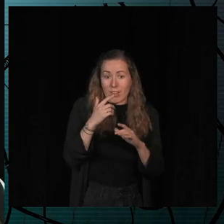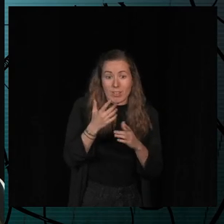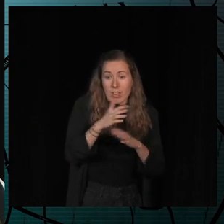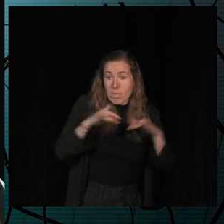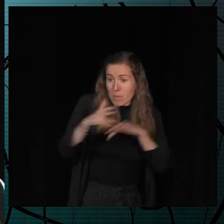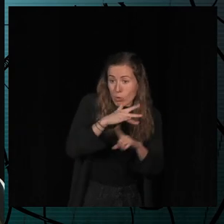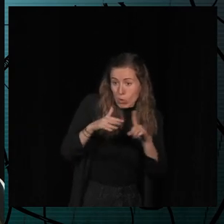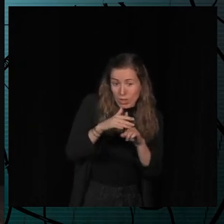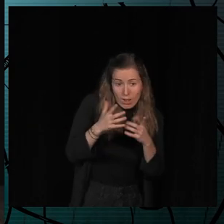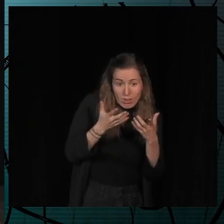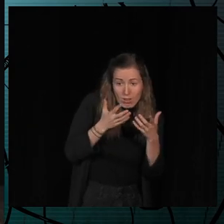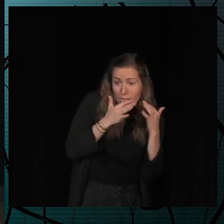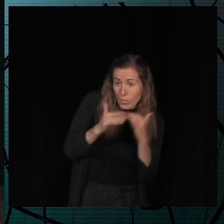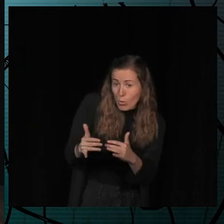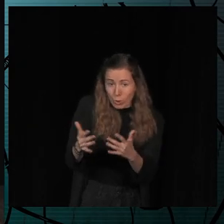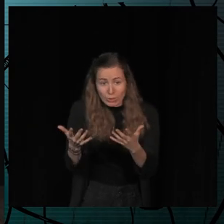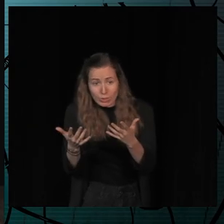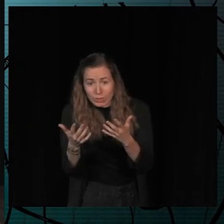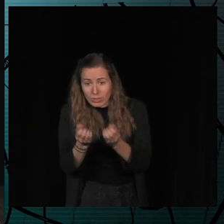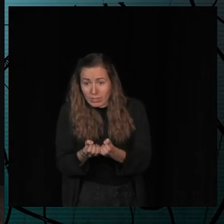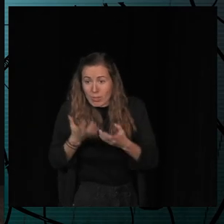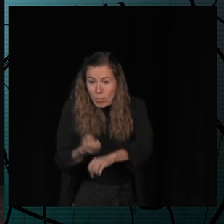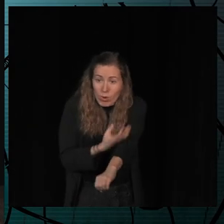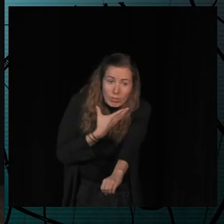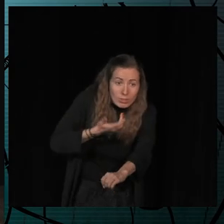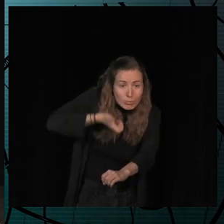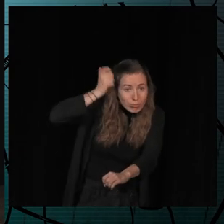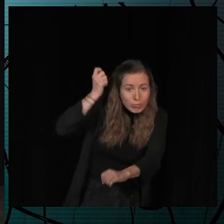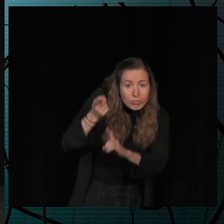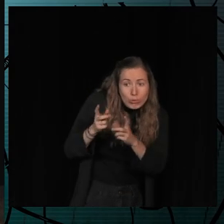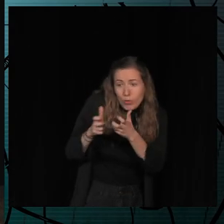ça peut-être que des choses que vous avez observé dans votre pratique